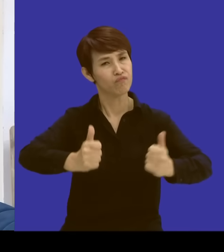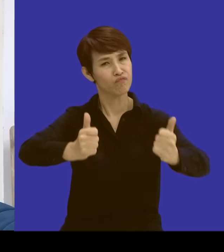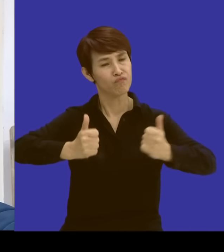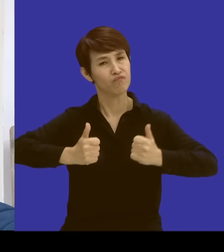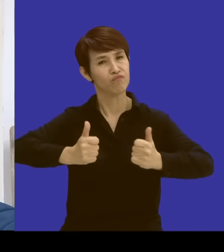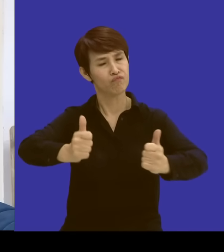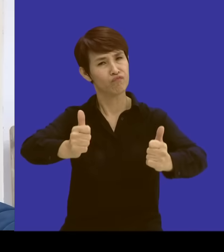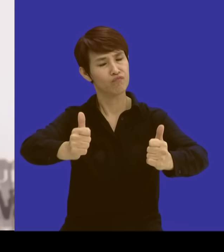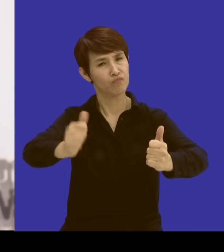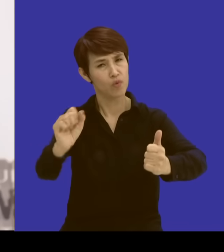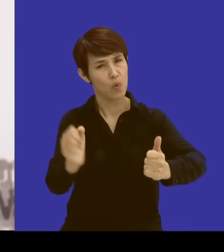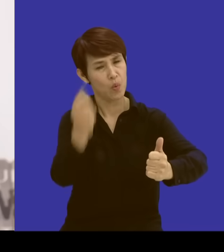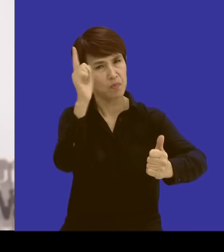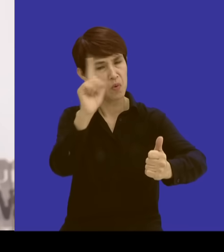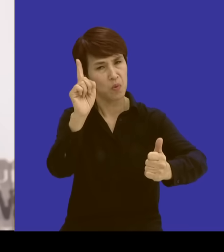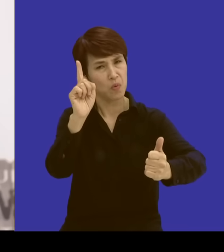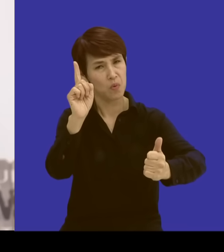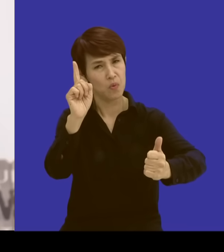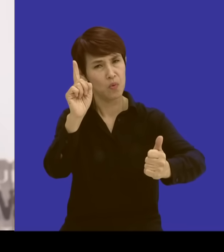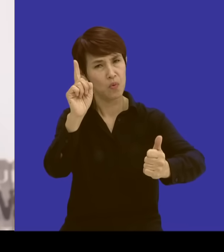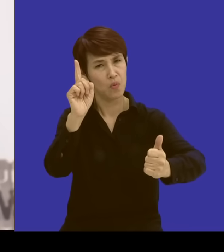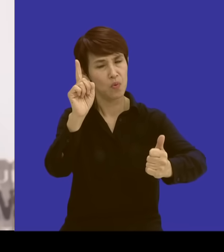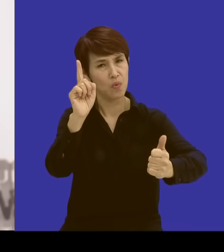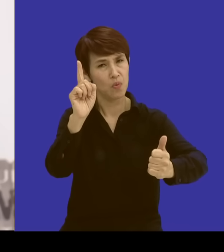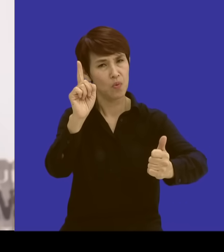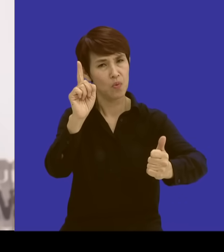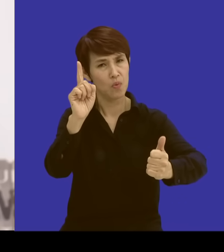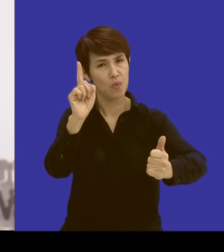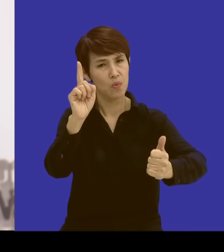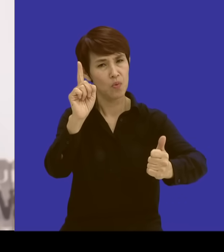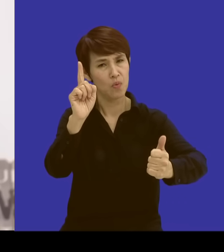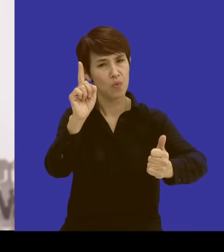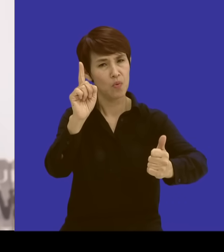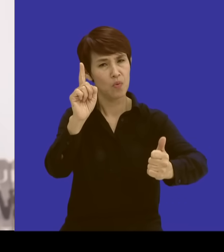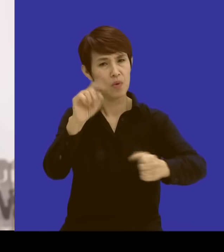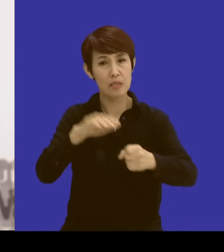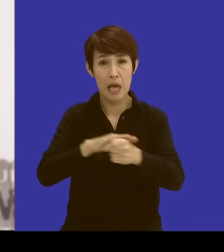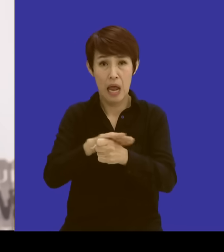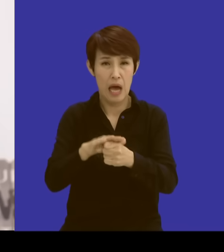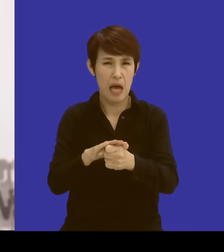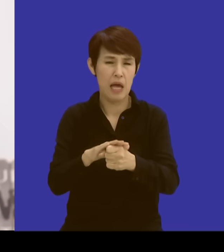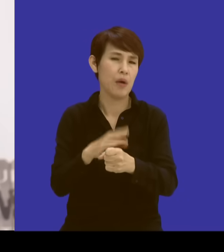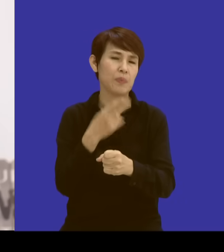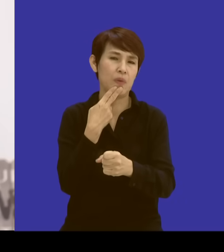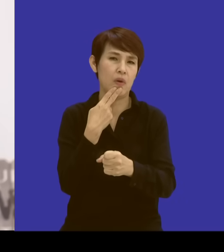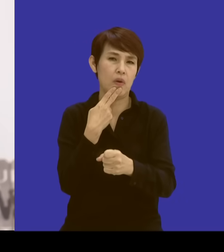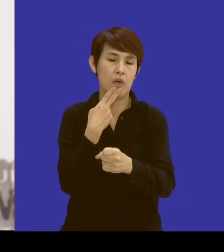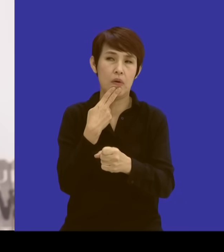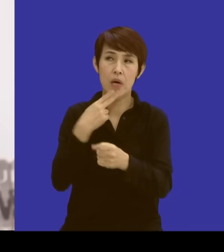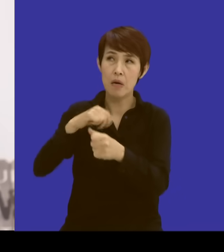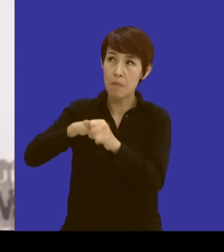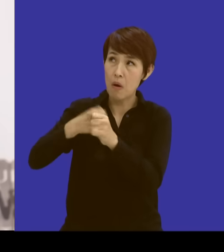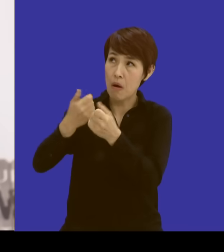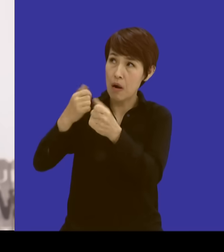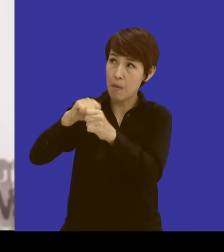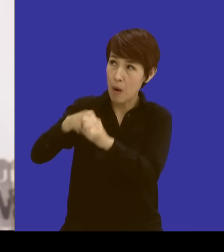하는 동기가 아까 제가 느꼈던 것처럼 사랑이 아니라 벌 받을까의